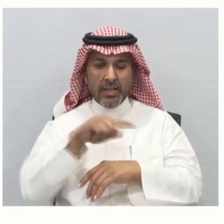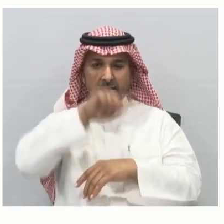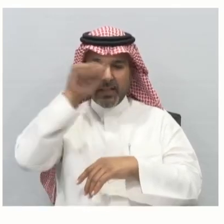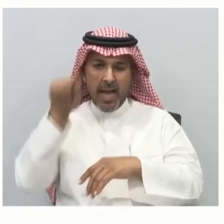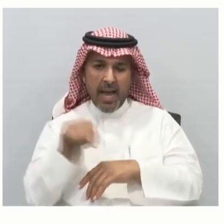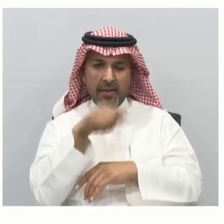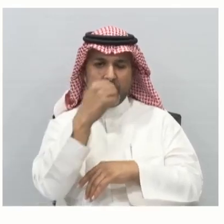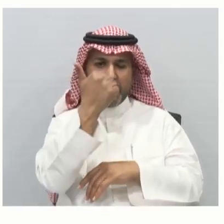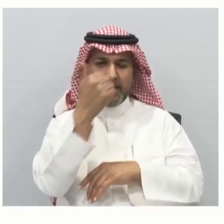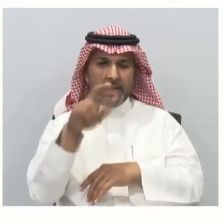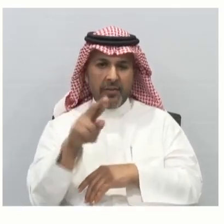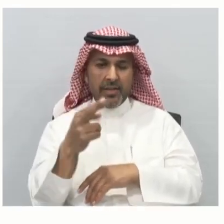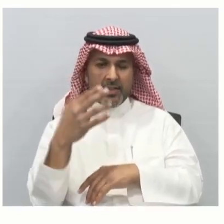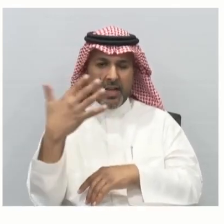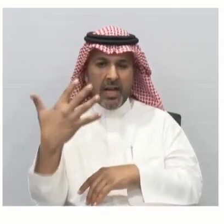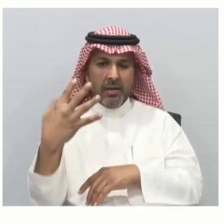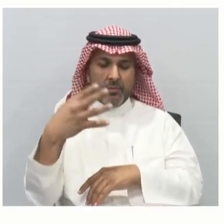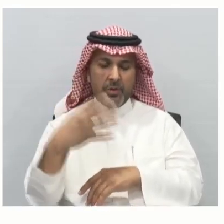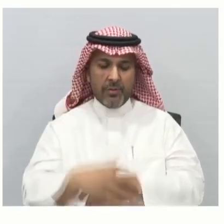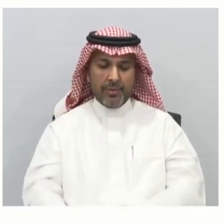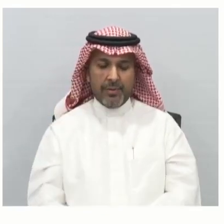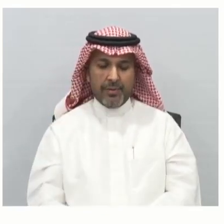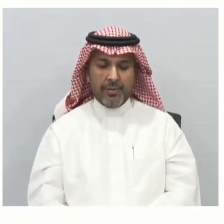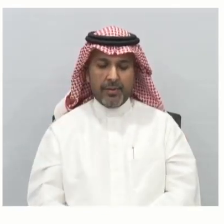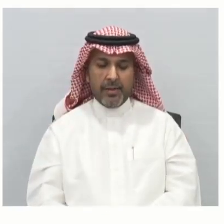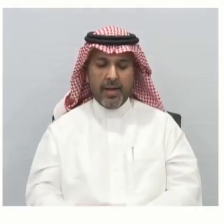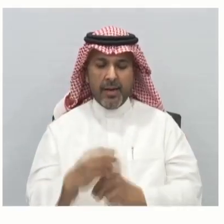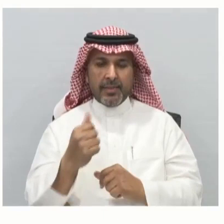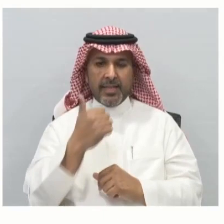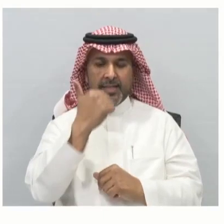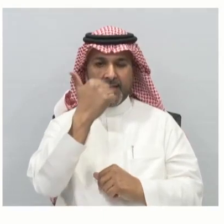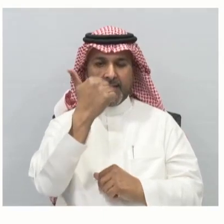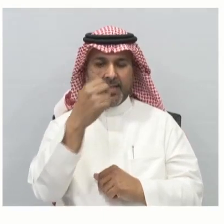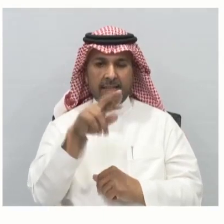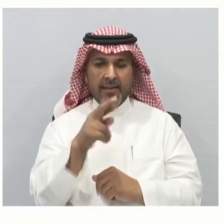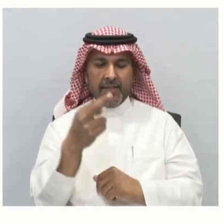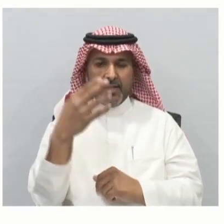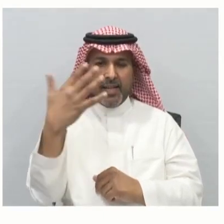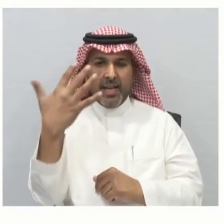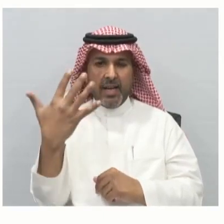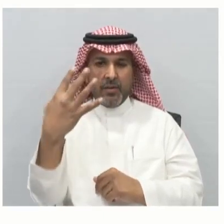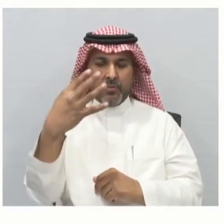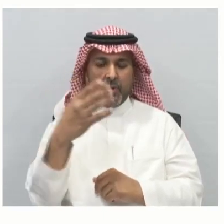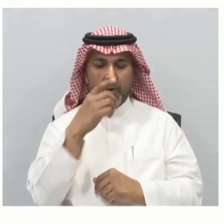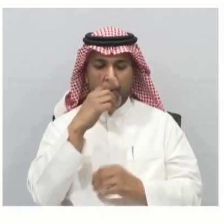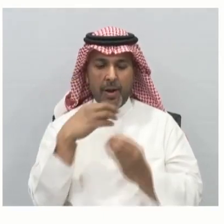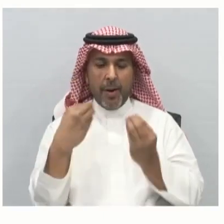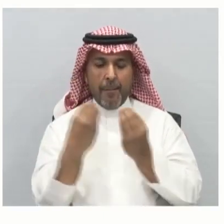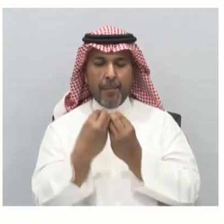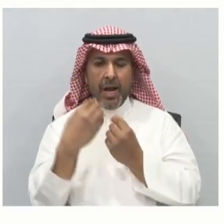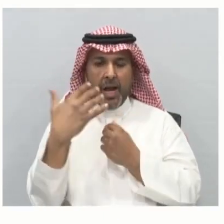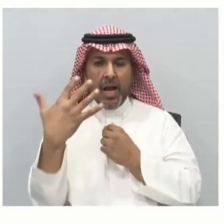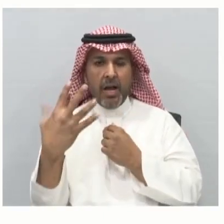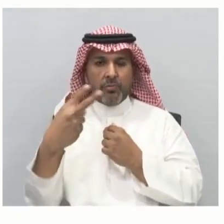دقيقه سابدا باضافه ساعه واحده كم تصبح الساعه تصبح الساعه السادسه وخمسه واربعين